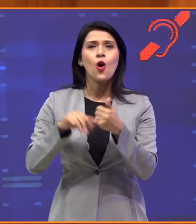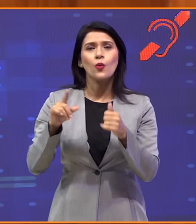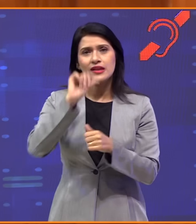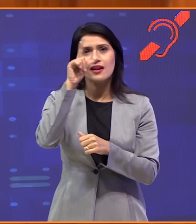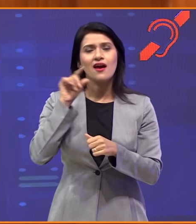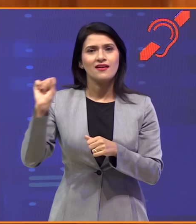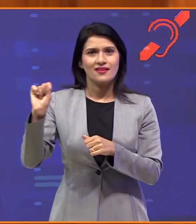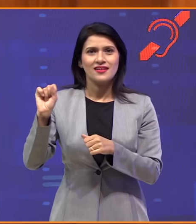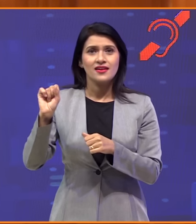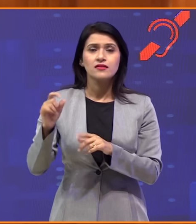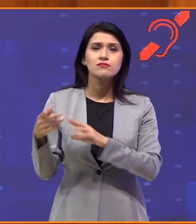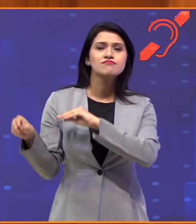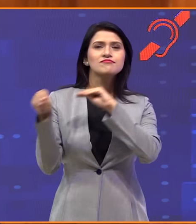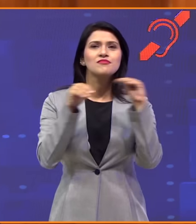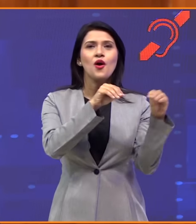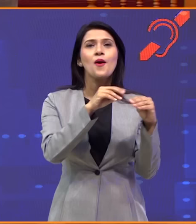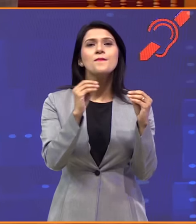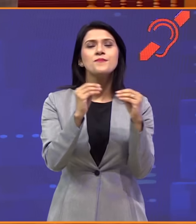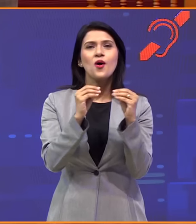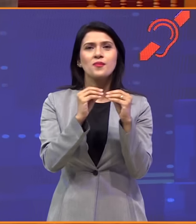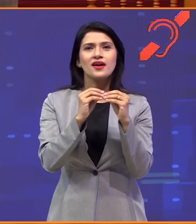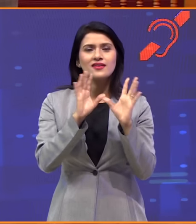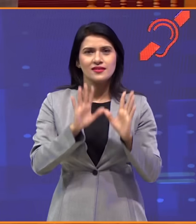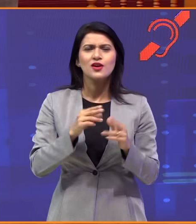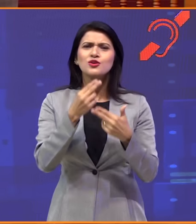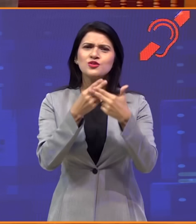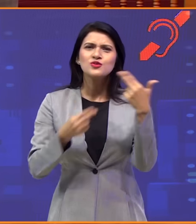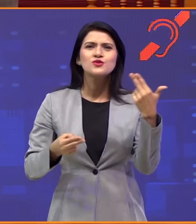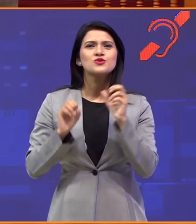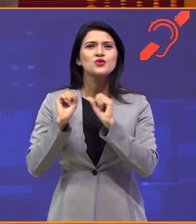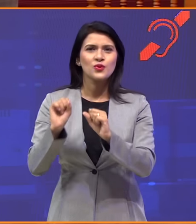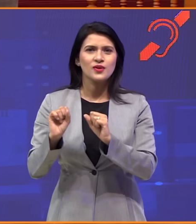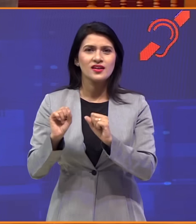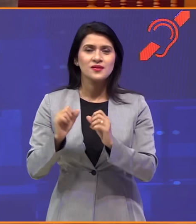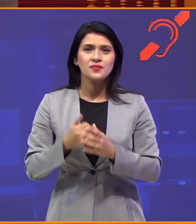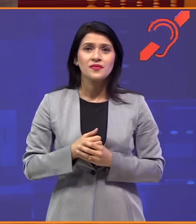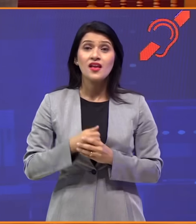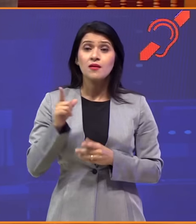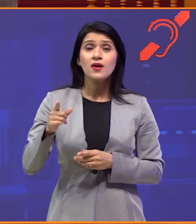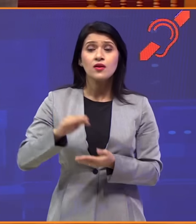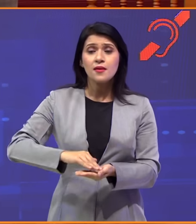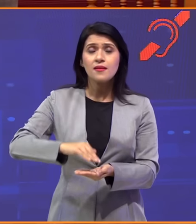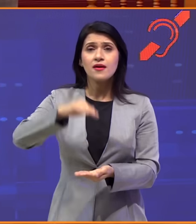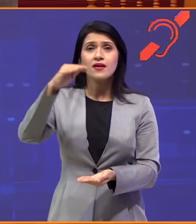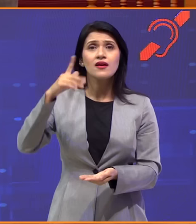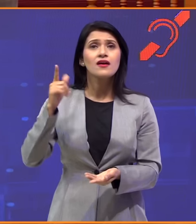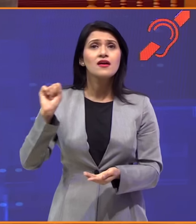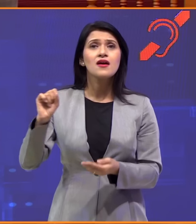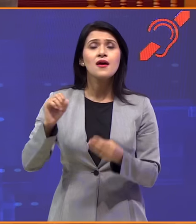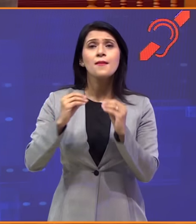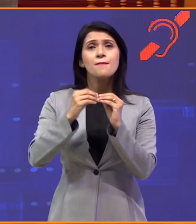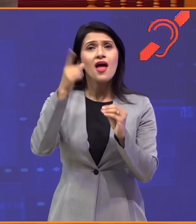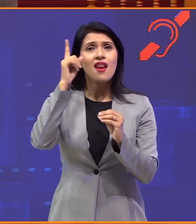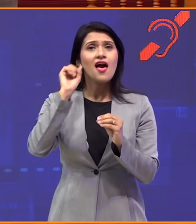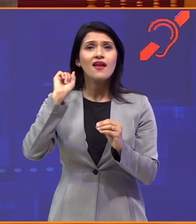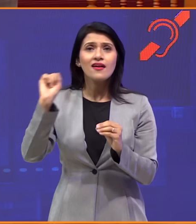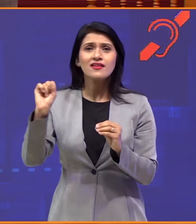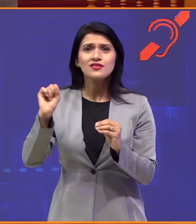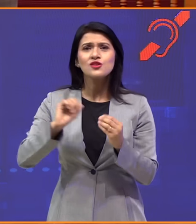हुआ मुंबई जैसे शहर में तो यह कहानी है अब उसको जब बनारस का बनाना है और बनाया है